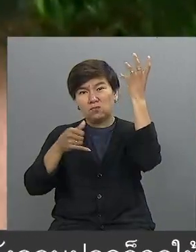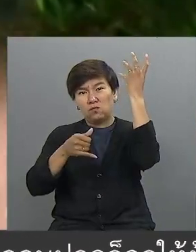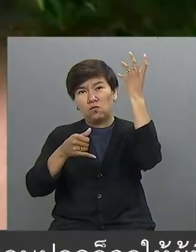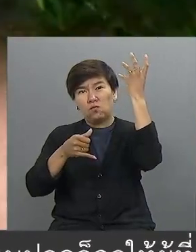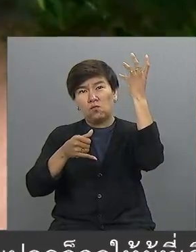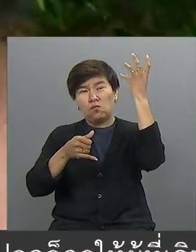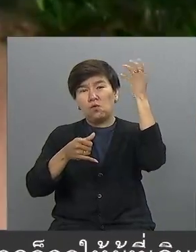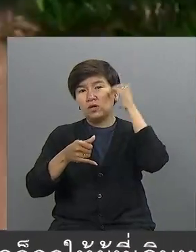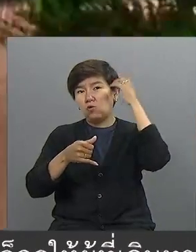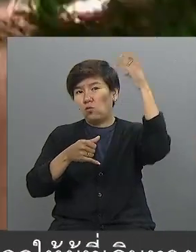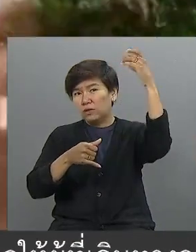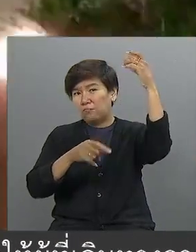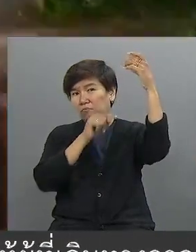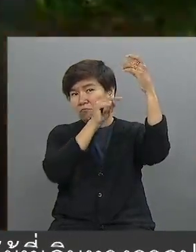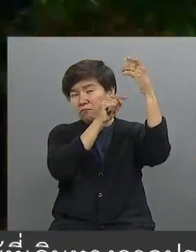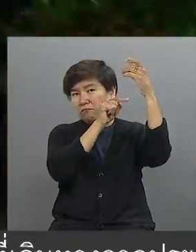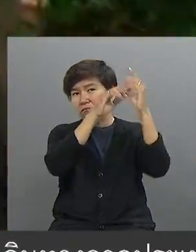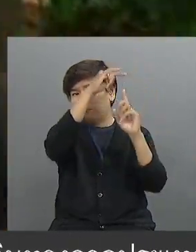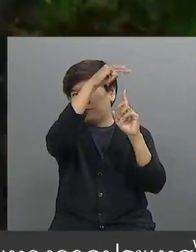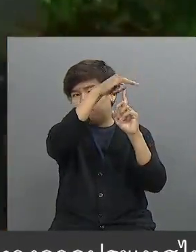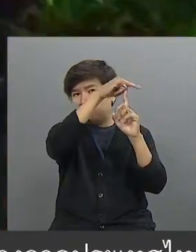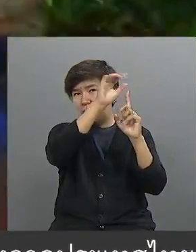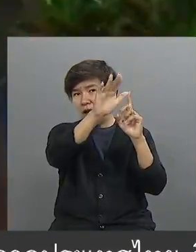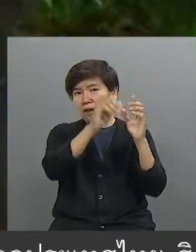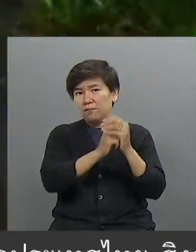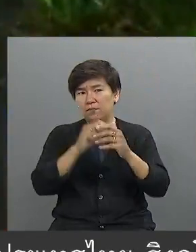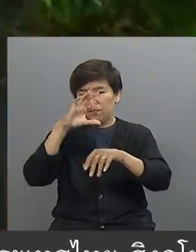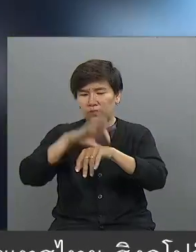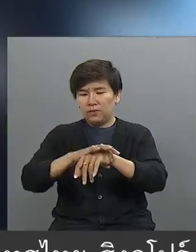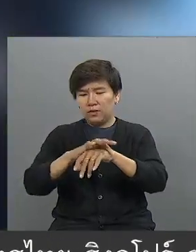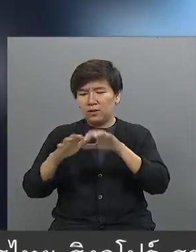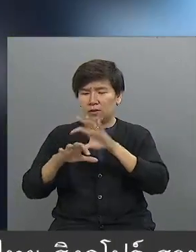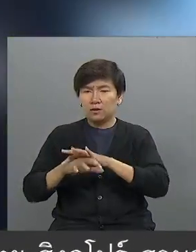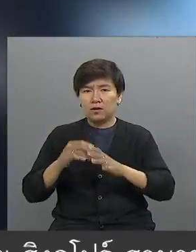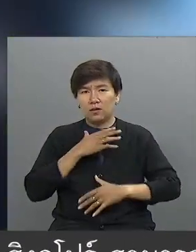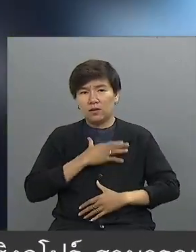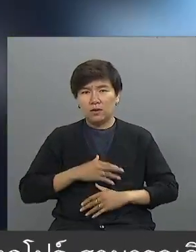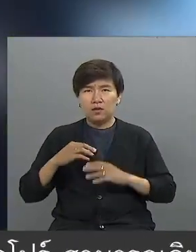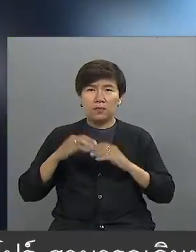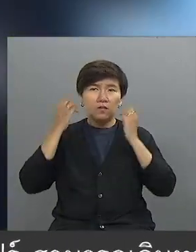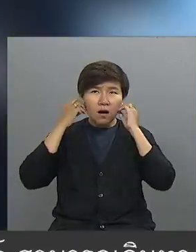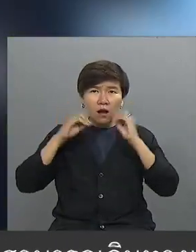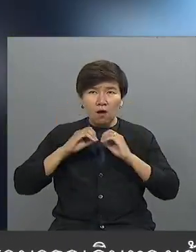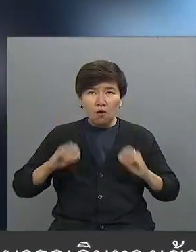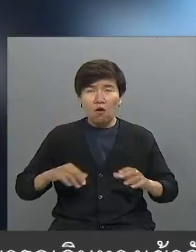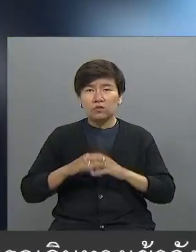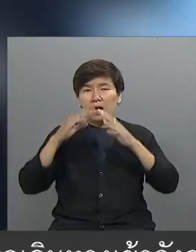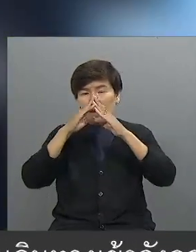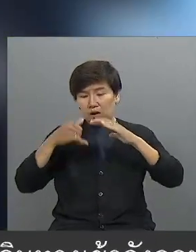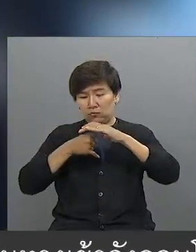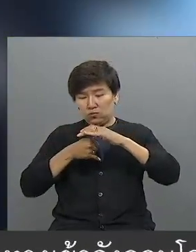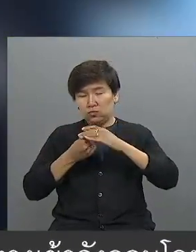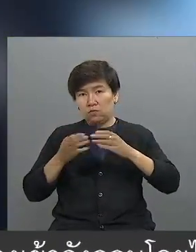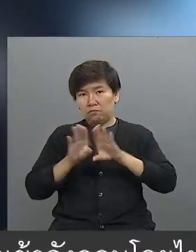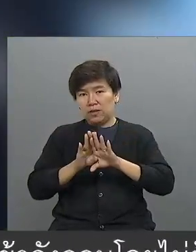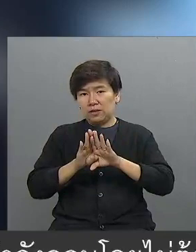าควรถอดวัตถุหรือเครื่องประดับที่เป็นโลหะออกจากร่างกายแต่หากอยู่ในอาคารควรปิดประตูหน้าต่างทุกบานและอยู่ห่างจาก